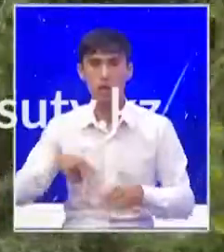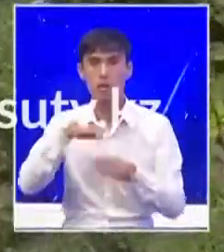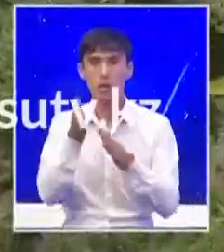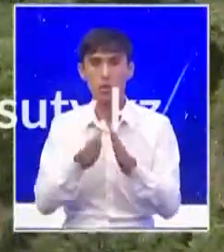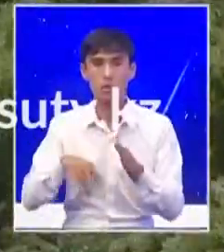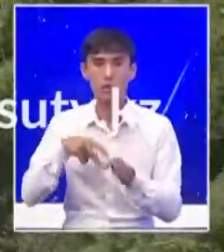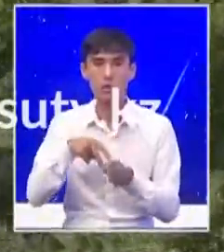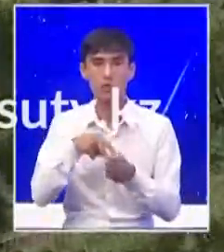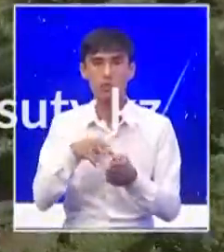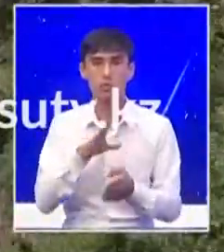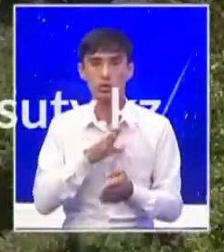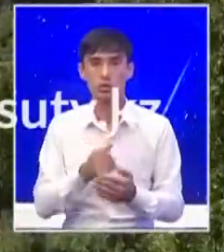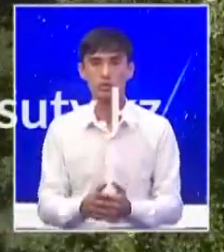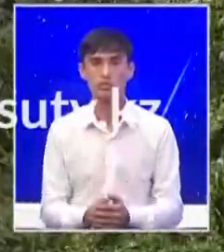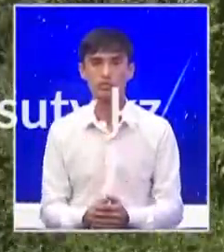өтті.